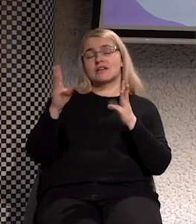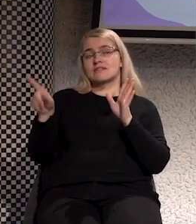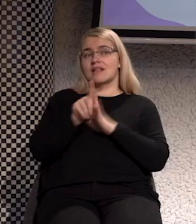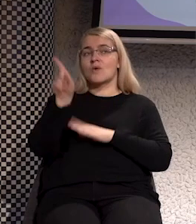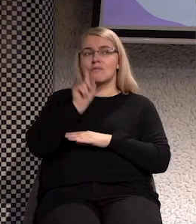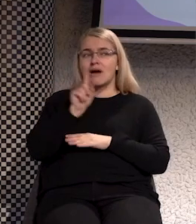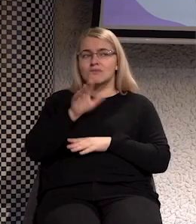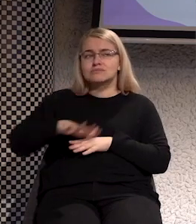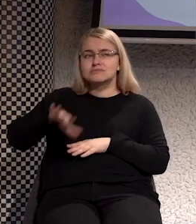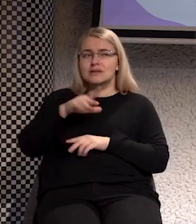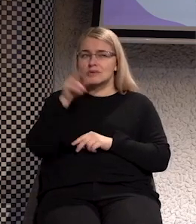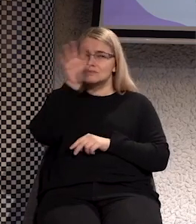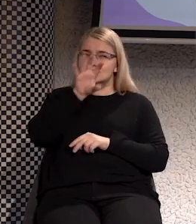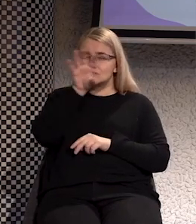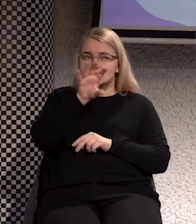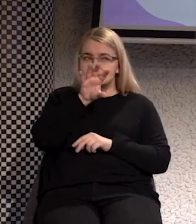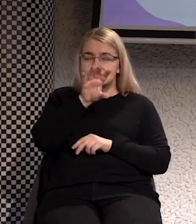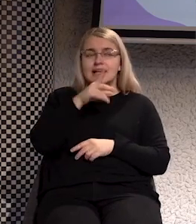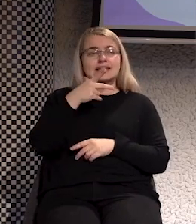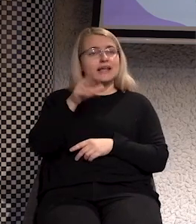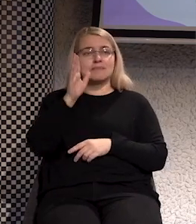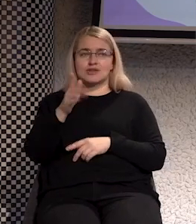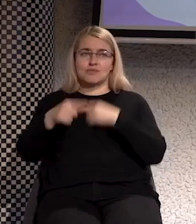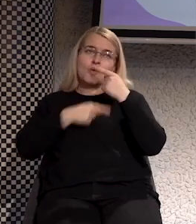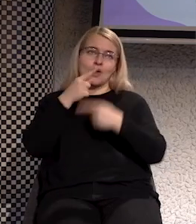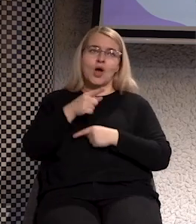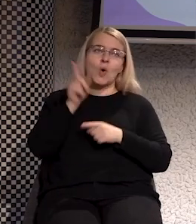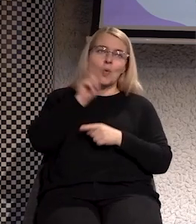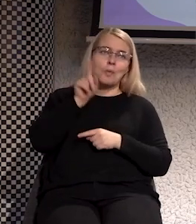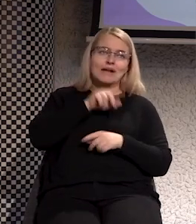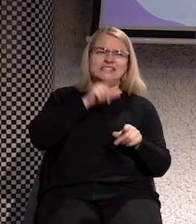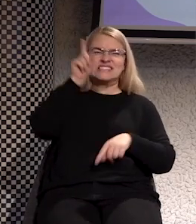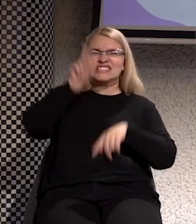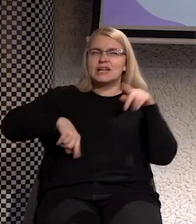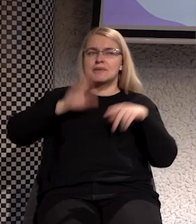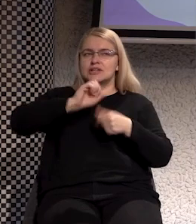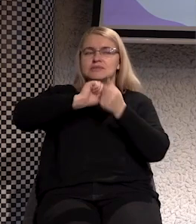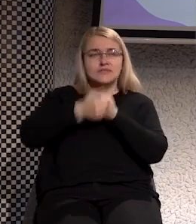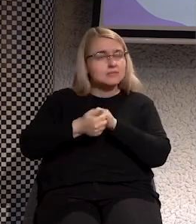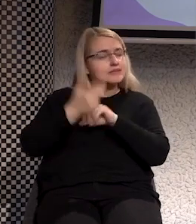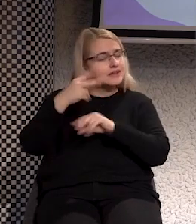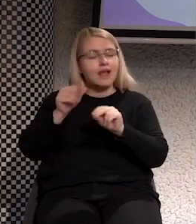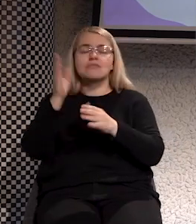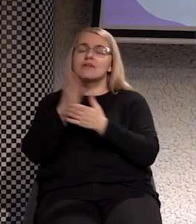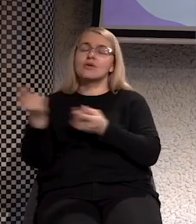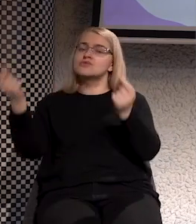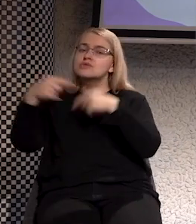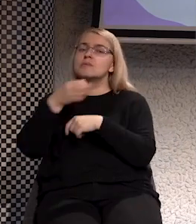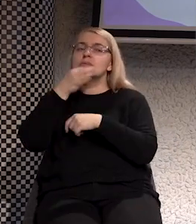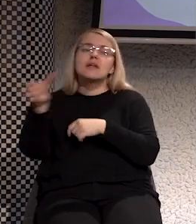nie przychodzimy tam z kawałkiem pod tytułem chłopacy są źli, będziemy was zmieniać, tylko hej, chcemy usłyszeć, co was trapi, co jest dla was